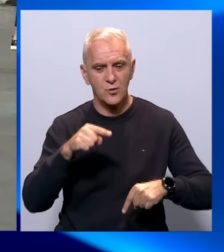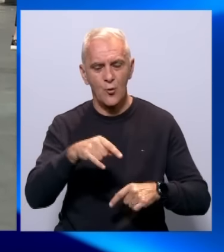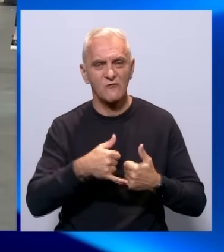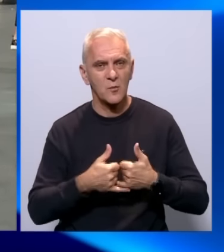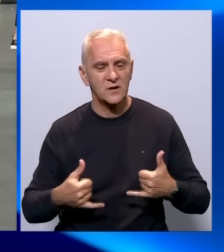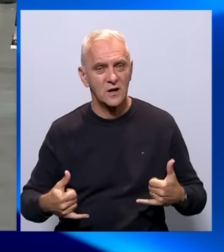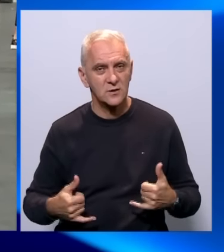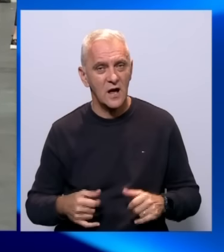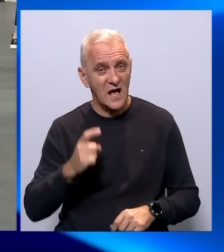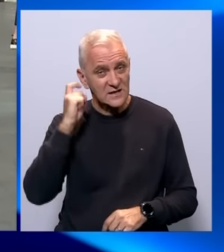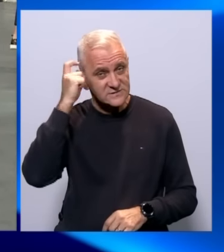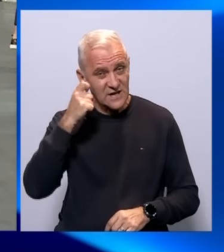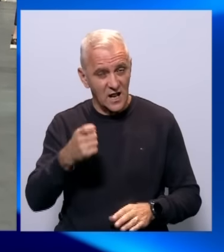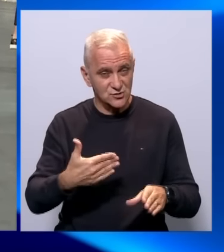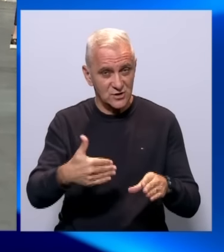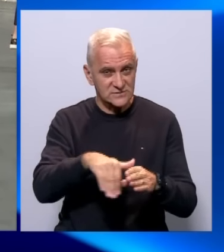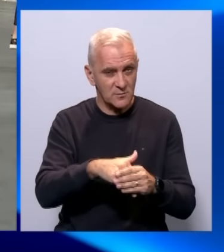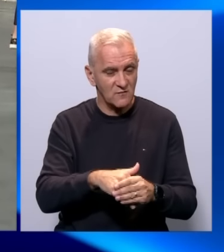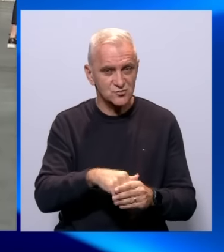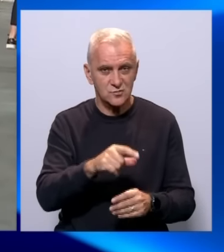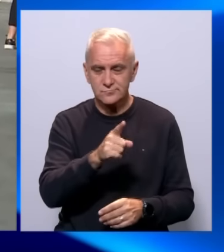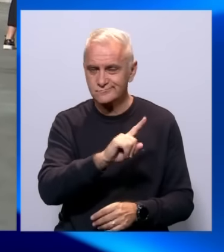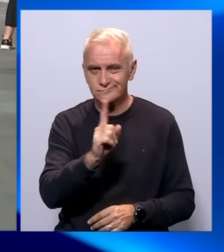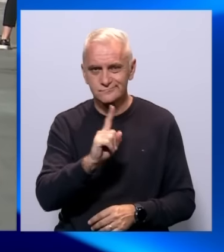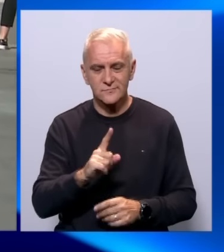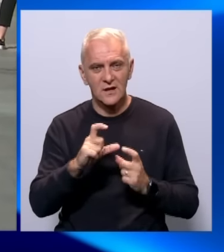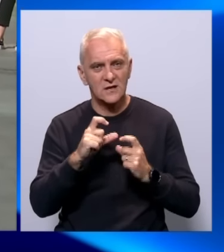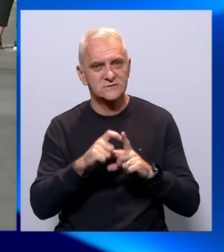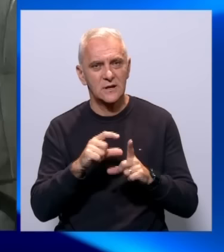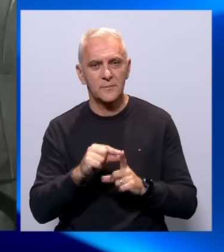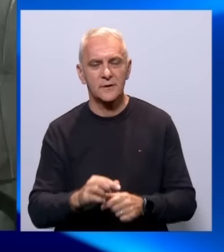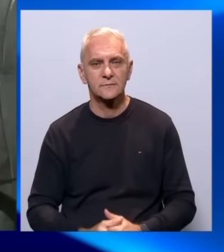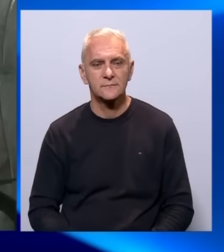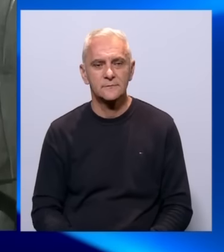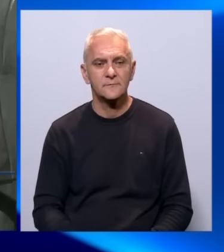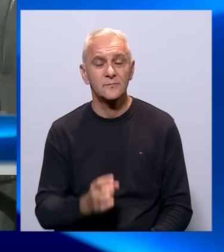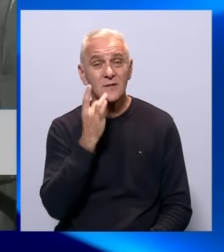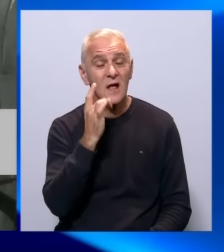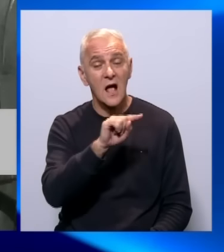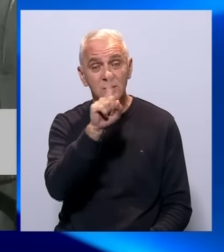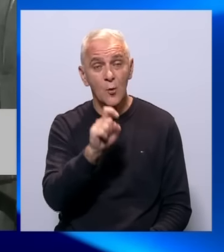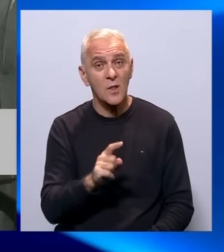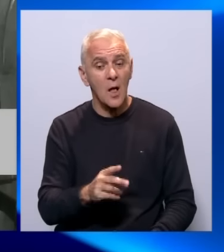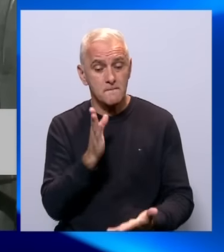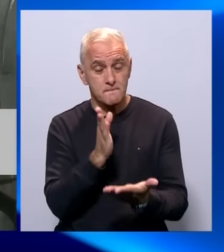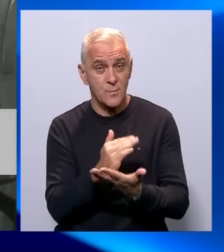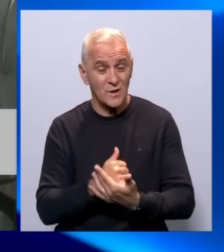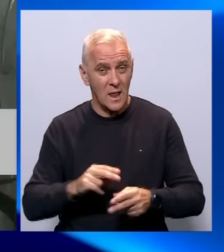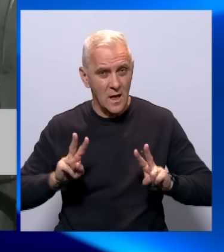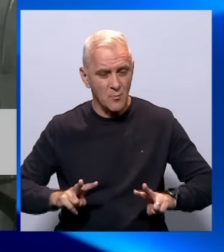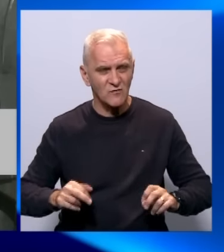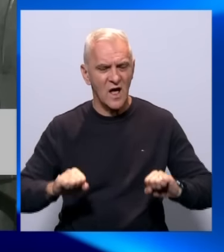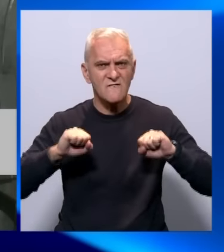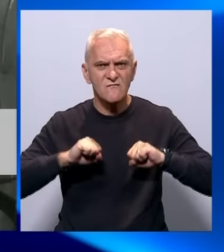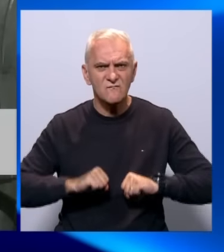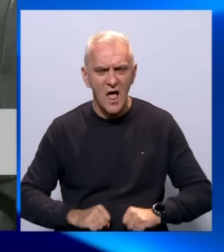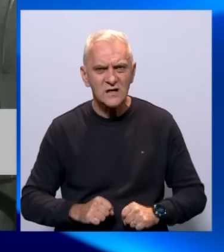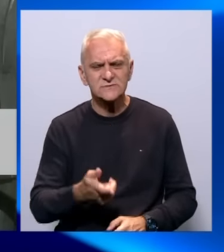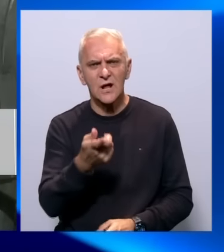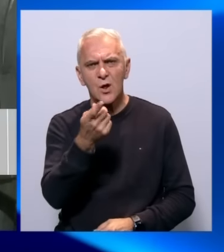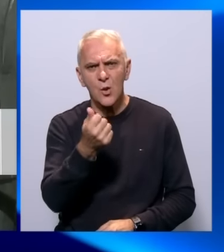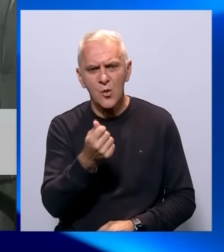gradu. Stranačka zapošljavanja nisu duh socijaldemokracije. Kad je u pitanju podjela imovine, podjela vlasti, podjela